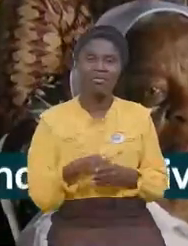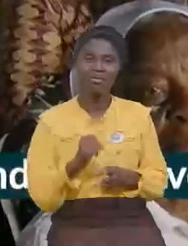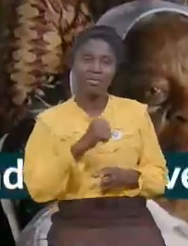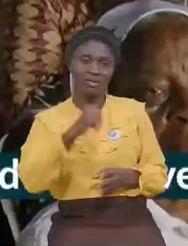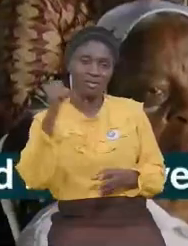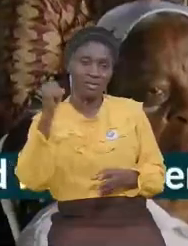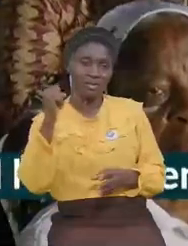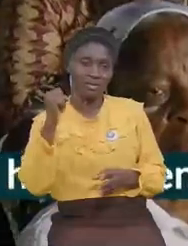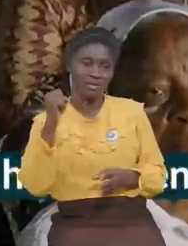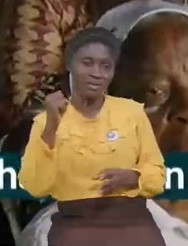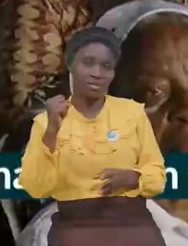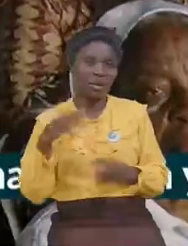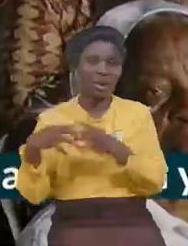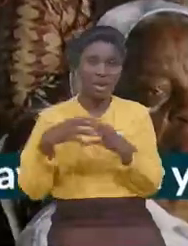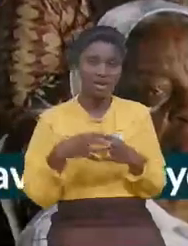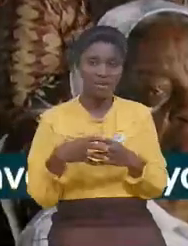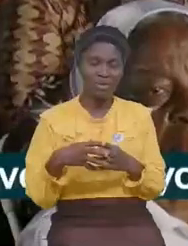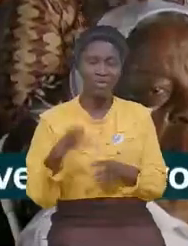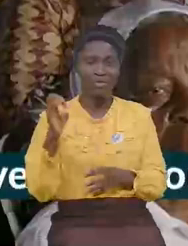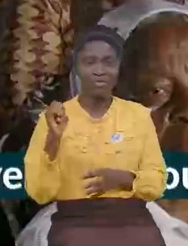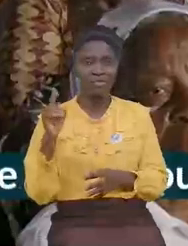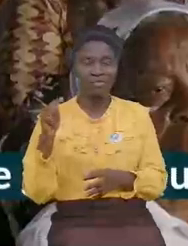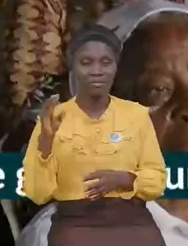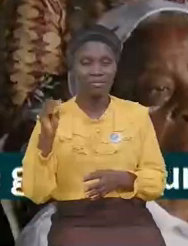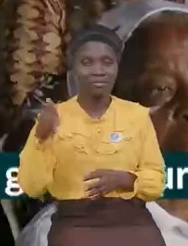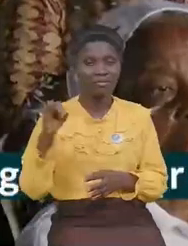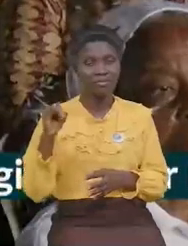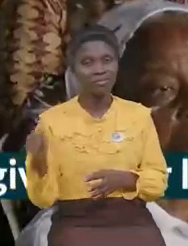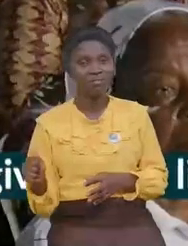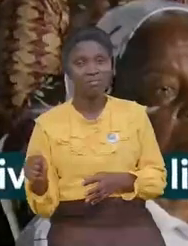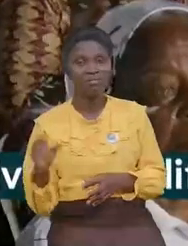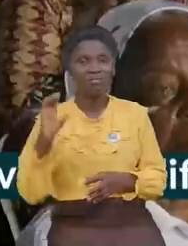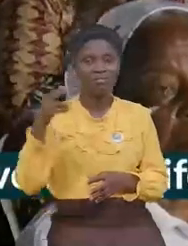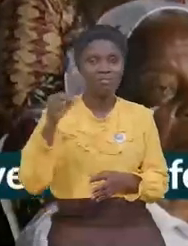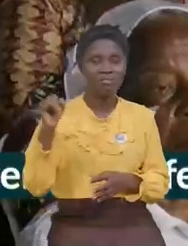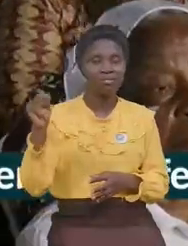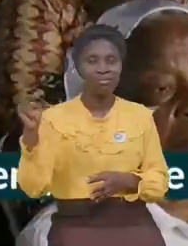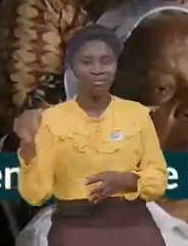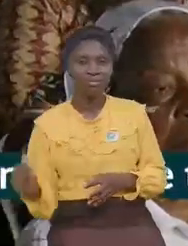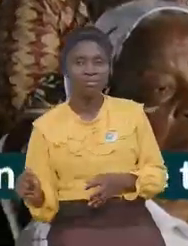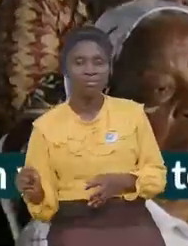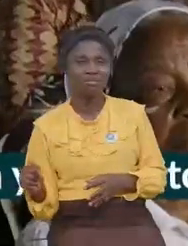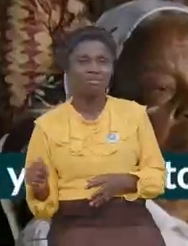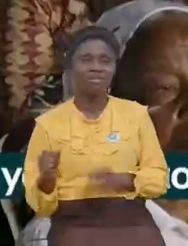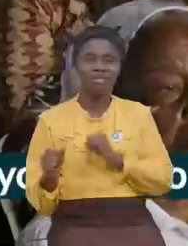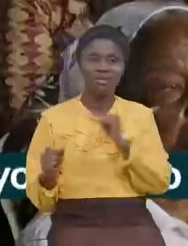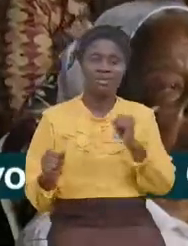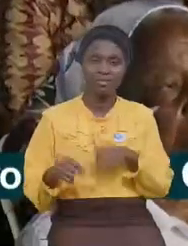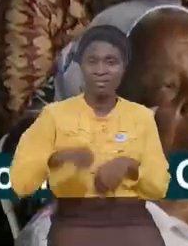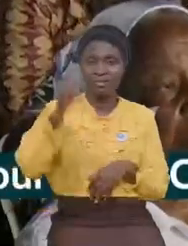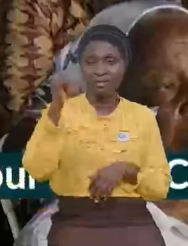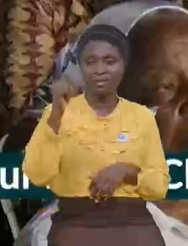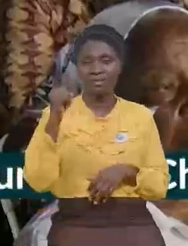en Amérique du Sud, que vous soyez en Éthiopie, en Chine, en Afrique du Sud,